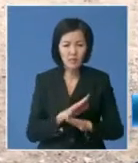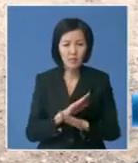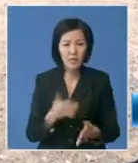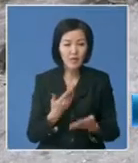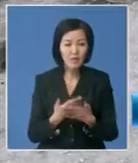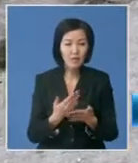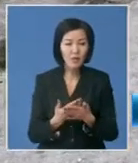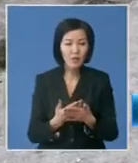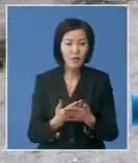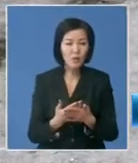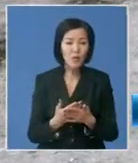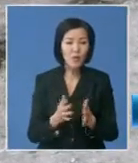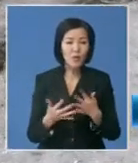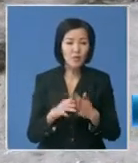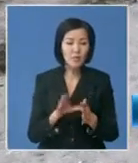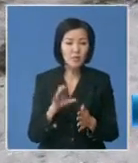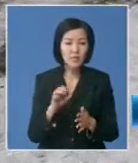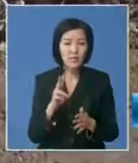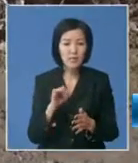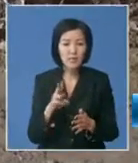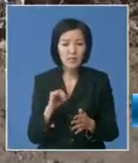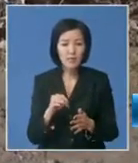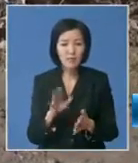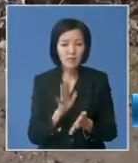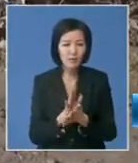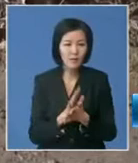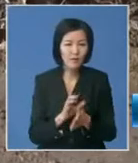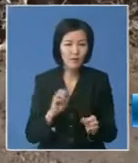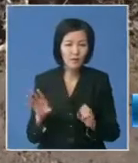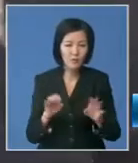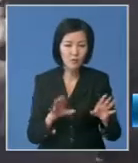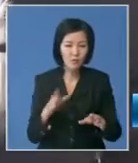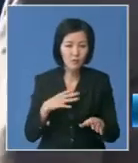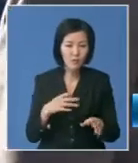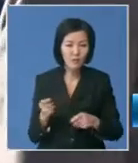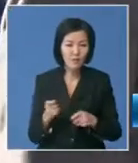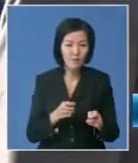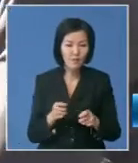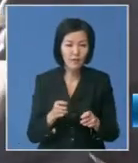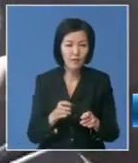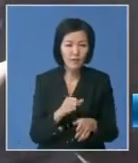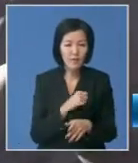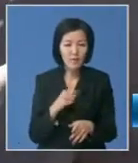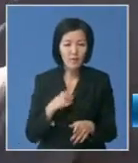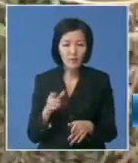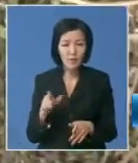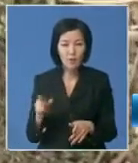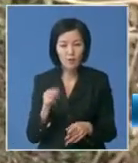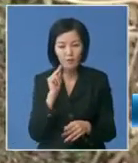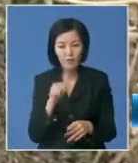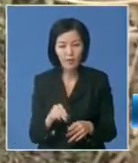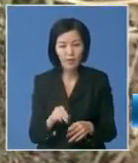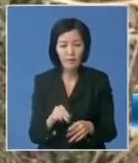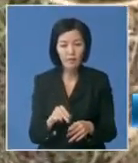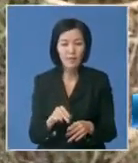улицы села термин чистота не блещут повсюду разбросаны бытовые отходы местные власти уверяют это дело рук самих сельчан воспитать власть у